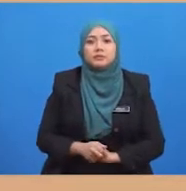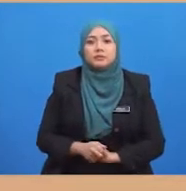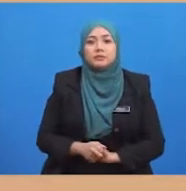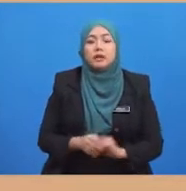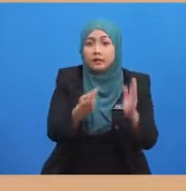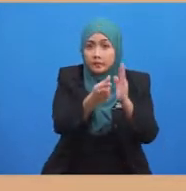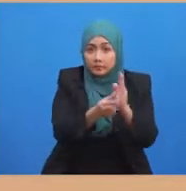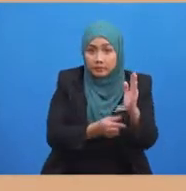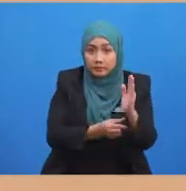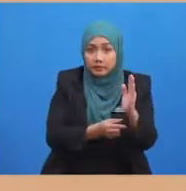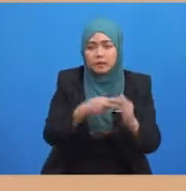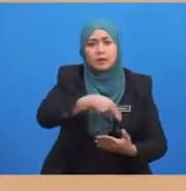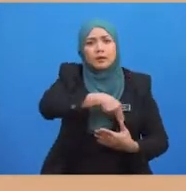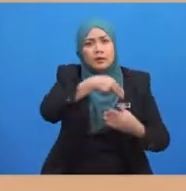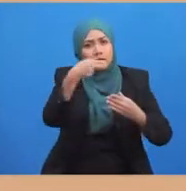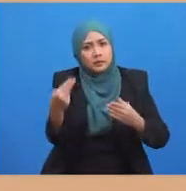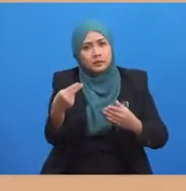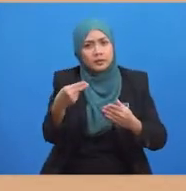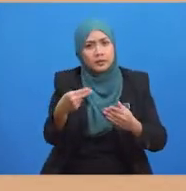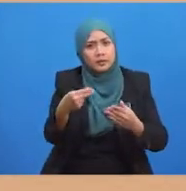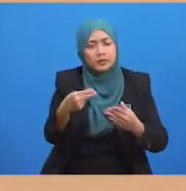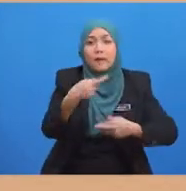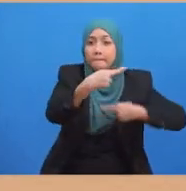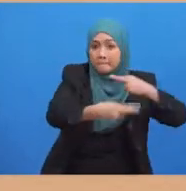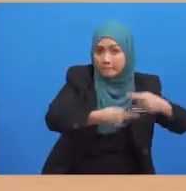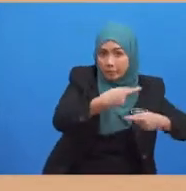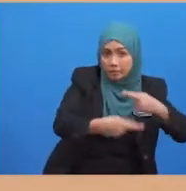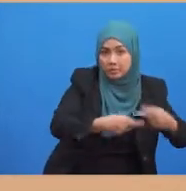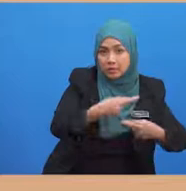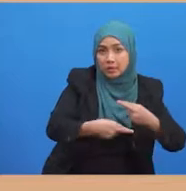Getah sintetik dihasilkan melalui